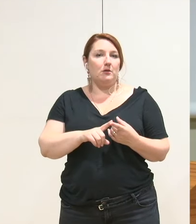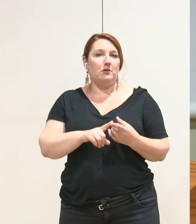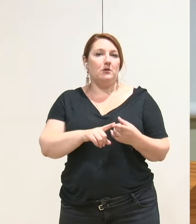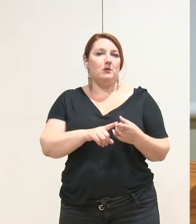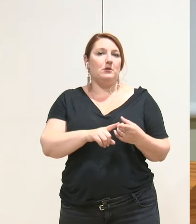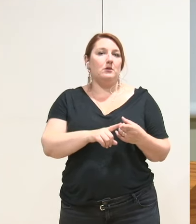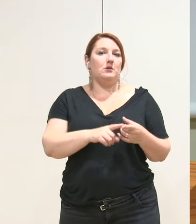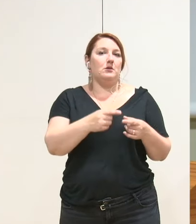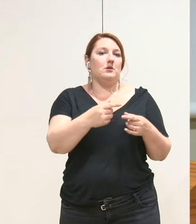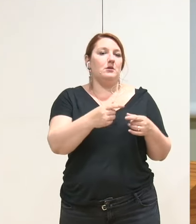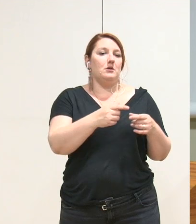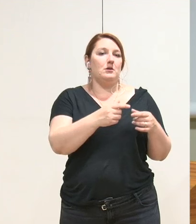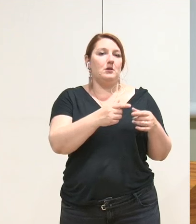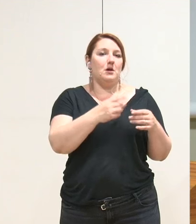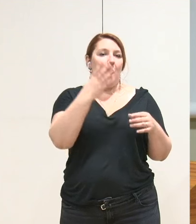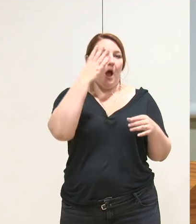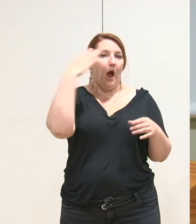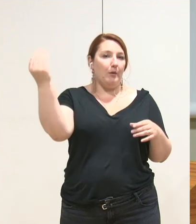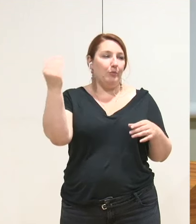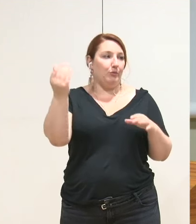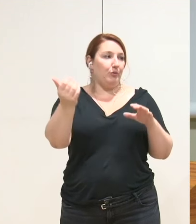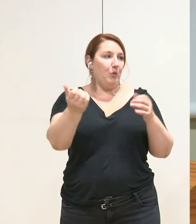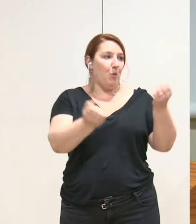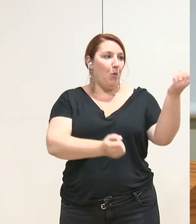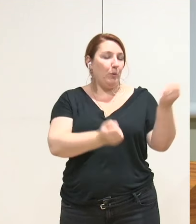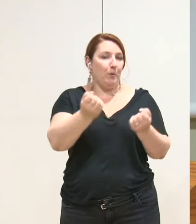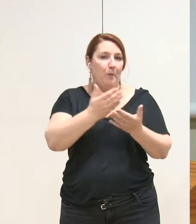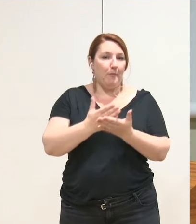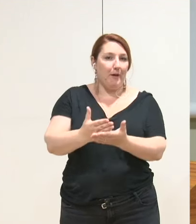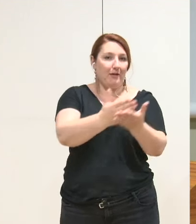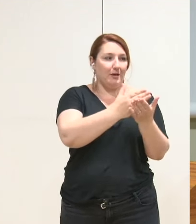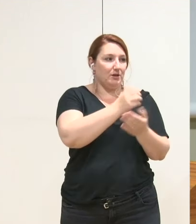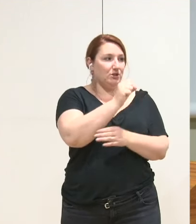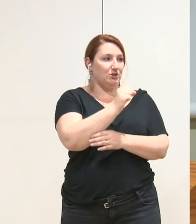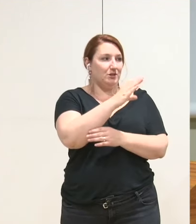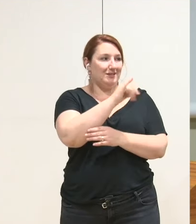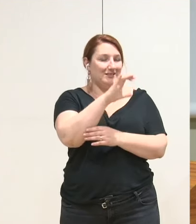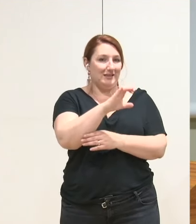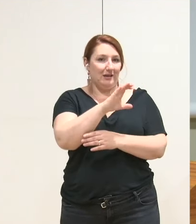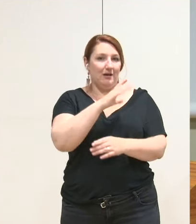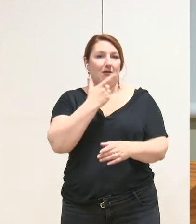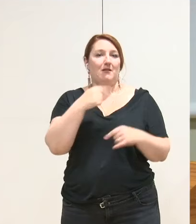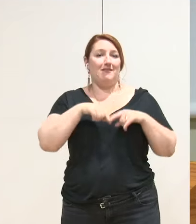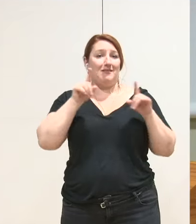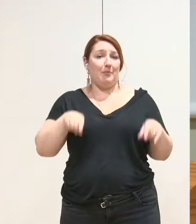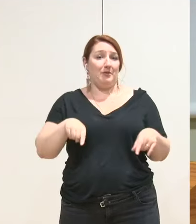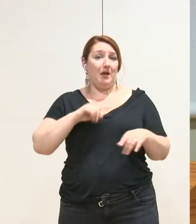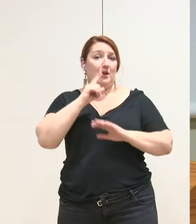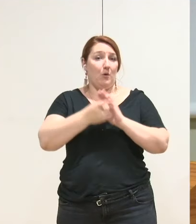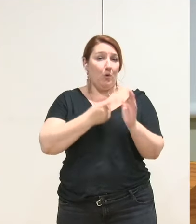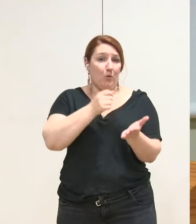la SIC ALP autopartage et donc un avenant à la convention d'objectif avec ALP autopartage y a-t-il des